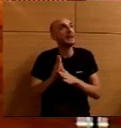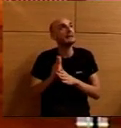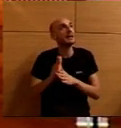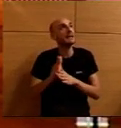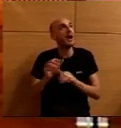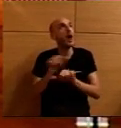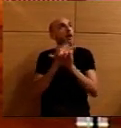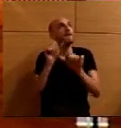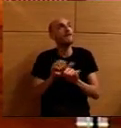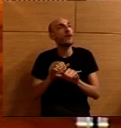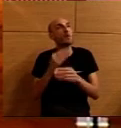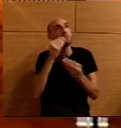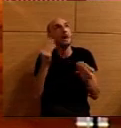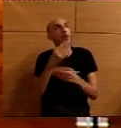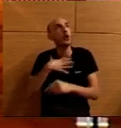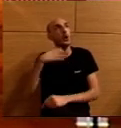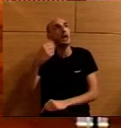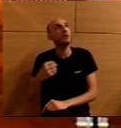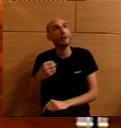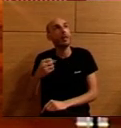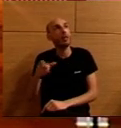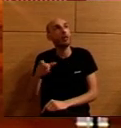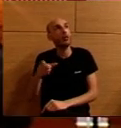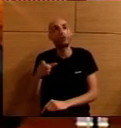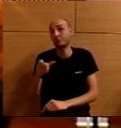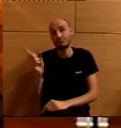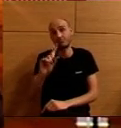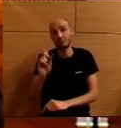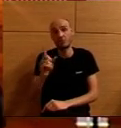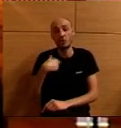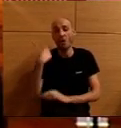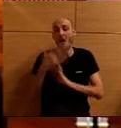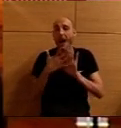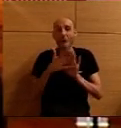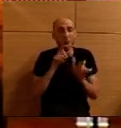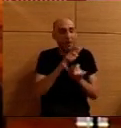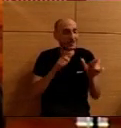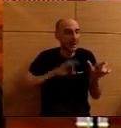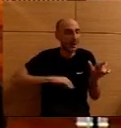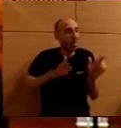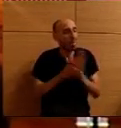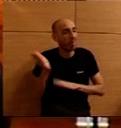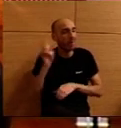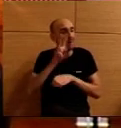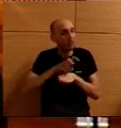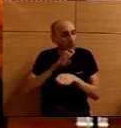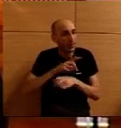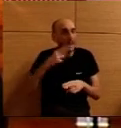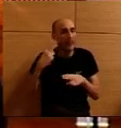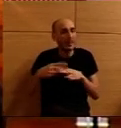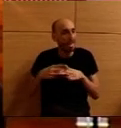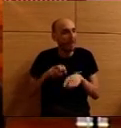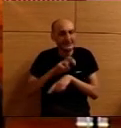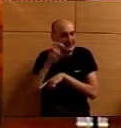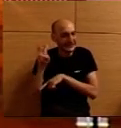intentat dir. I dins del punt que estàvem parlant de personal, i jo m'he cenyit a parlar de personal, no d'agricultura, no de llicències urbanístiques, de